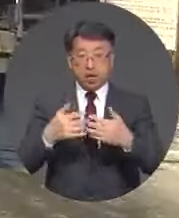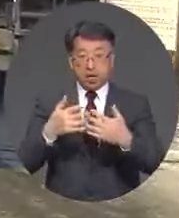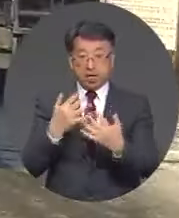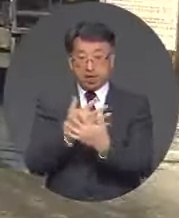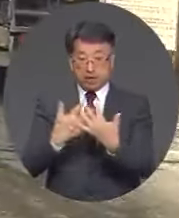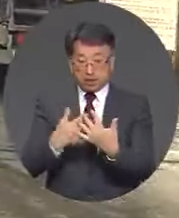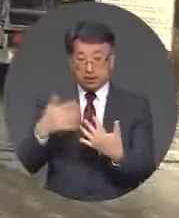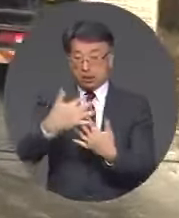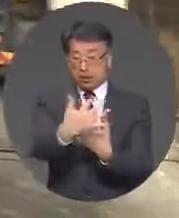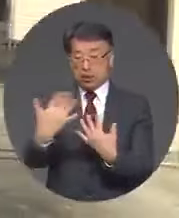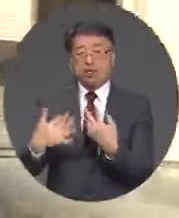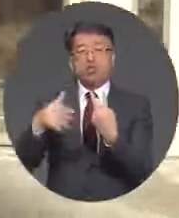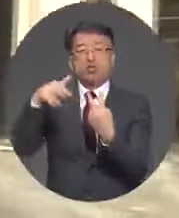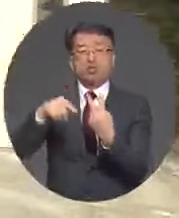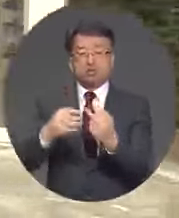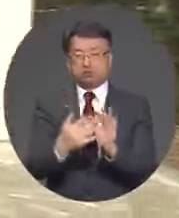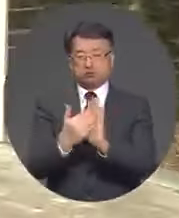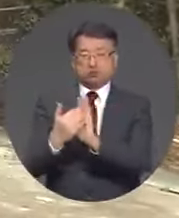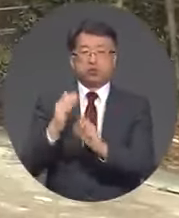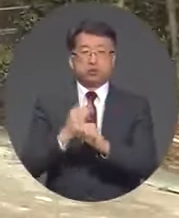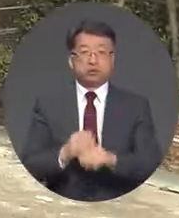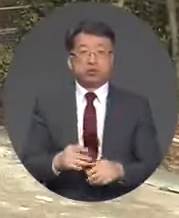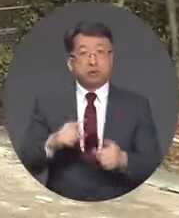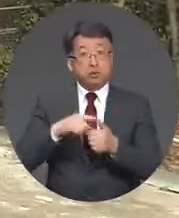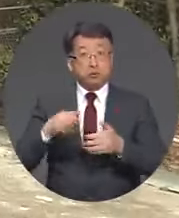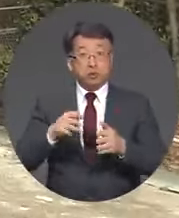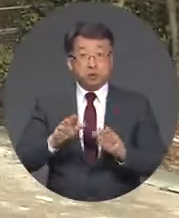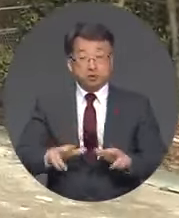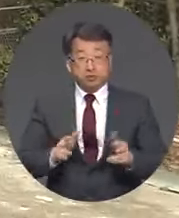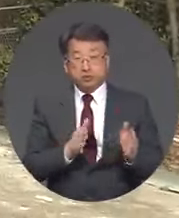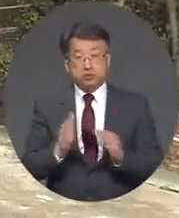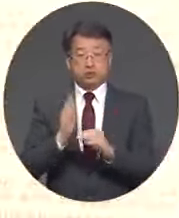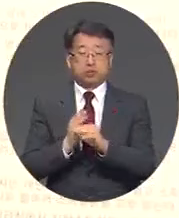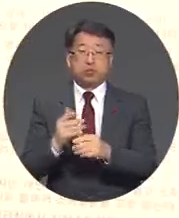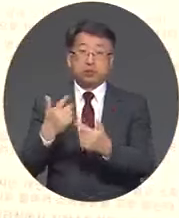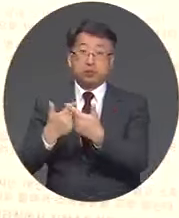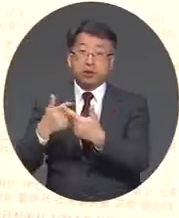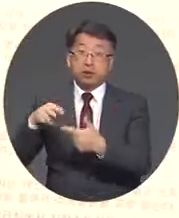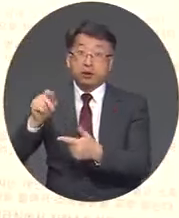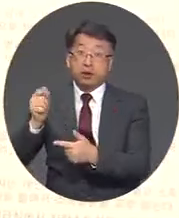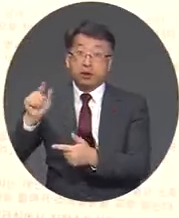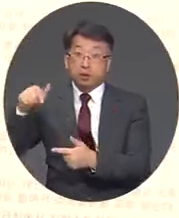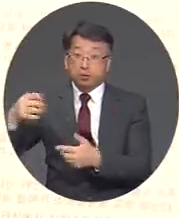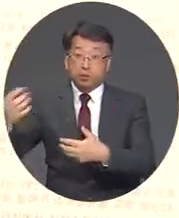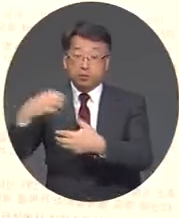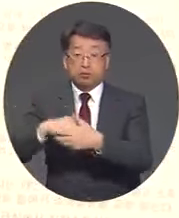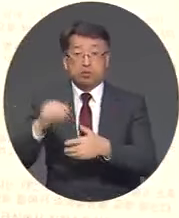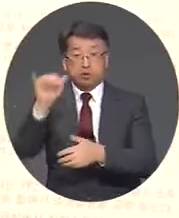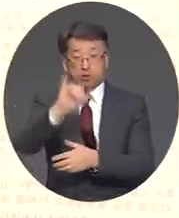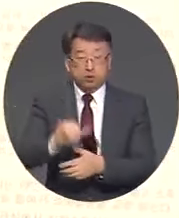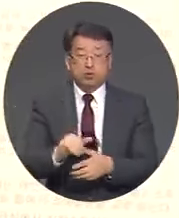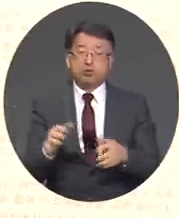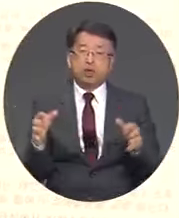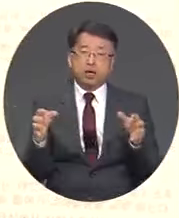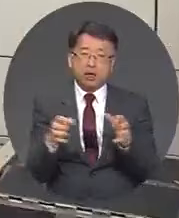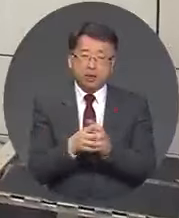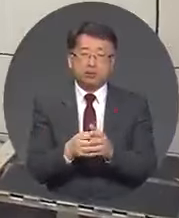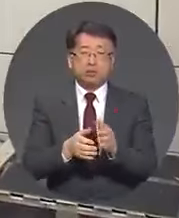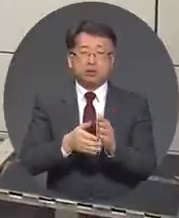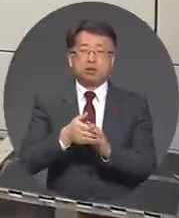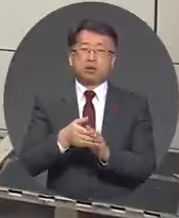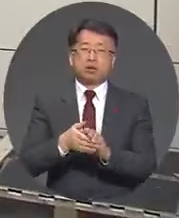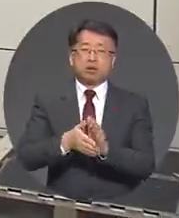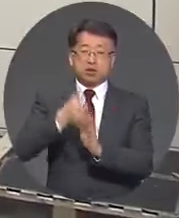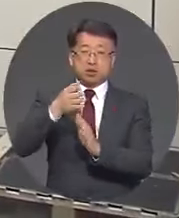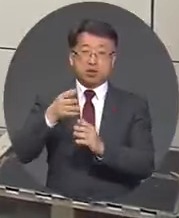쳐서 경상남도도 대책 마련에 나섰습니다. 부산 사하구를 추가한 전국 6개 시도 52개 시군구를